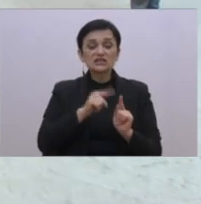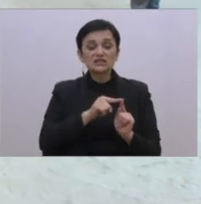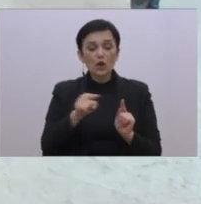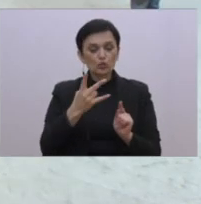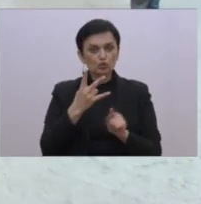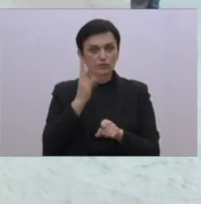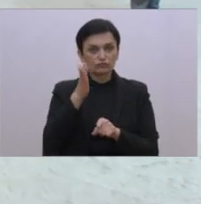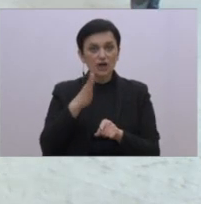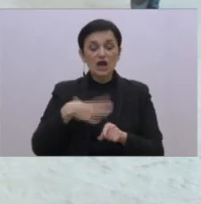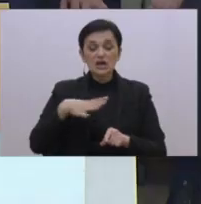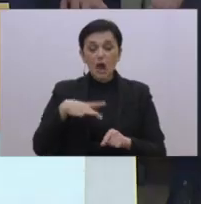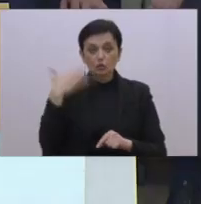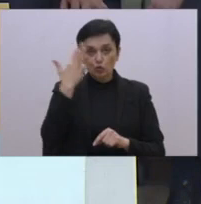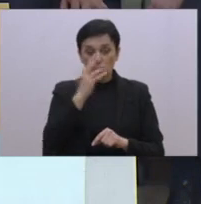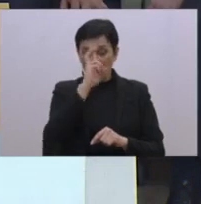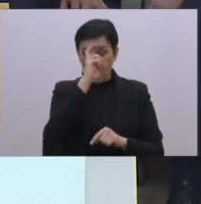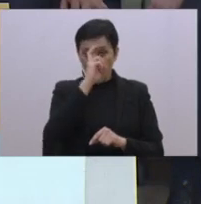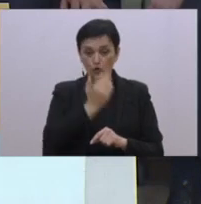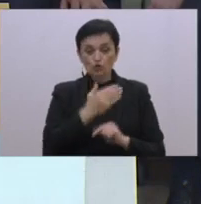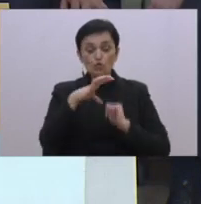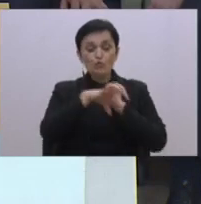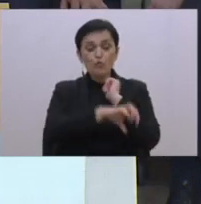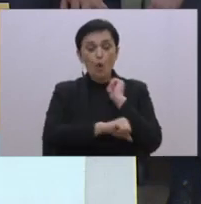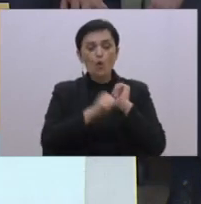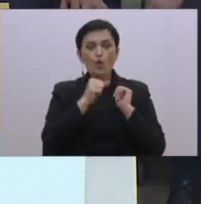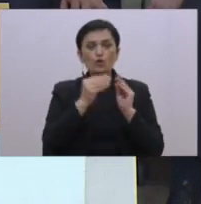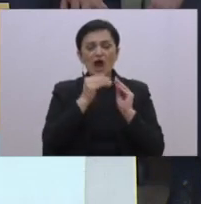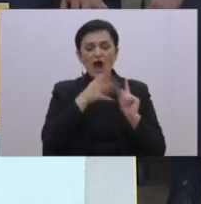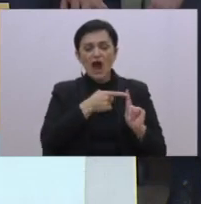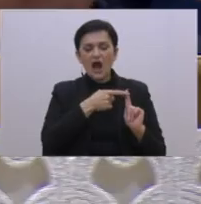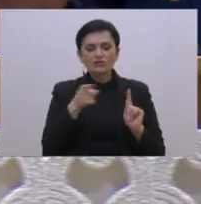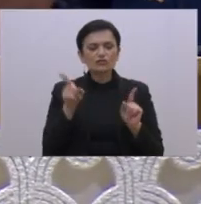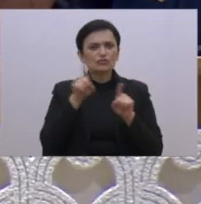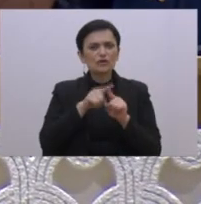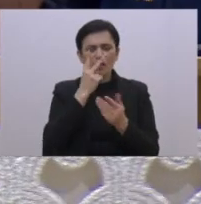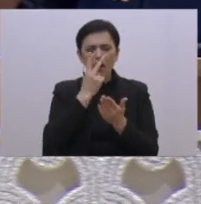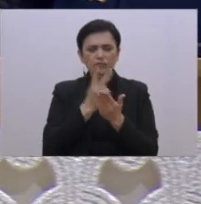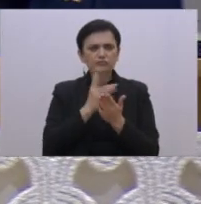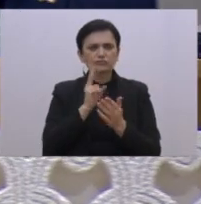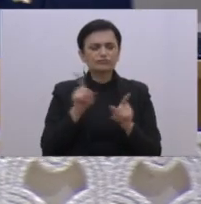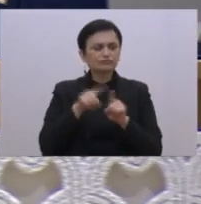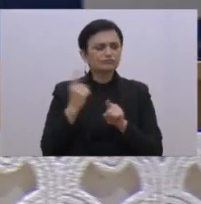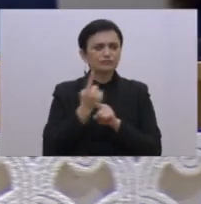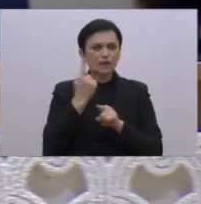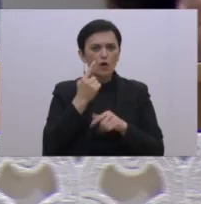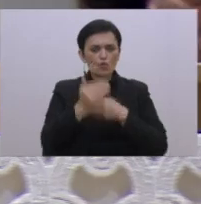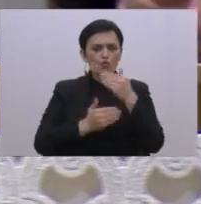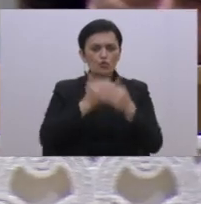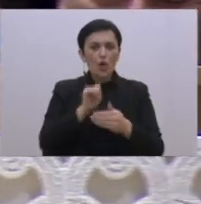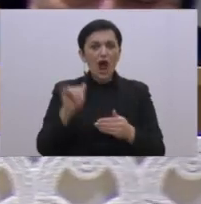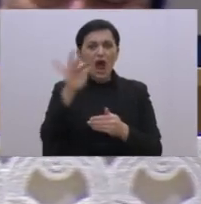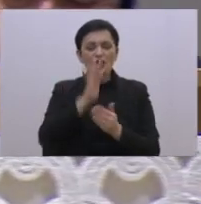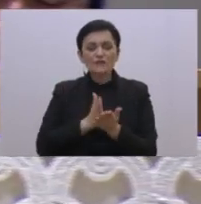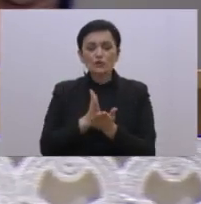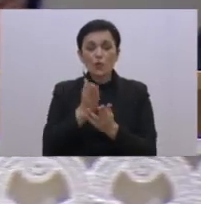გახდეს. ქართული ოცნების ხელისუფლებამ ბოლო 10 წელიწადში არნახულ პროგრესს მიაღწია ევროპისკენ სვლაში.